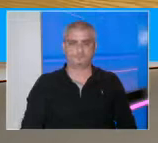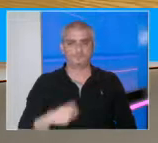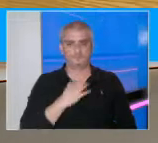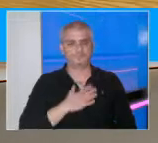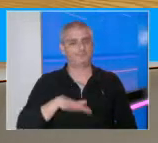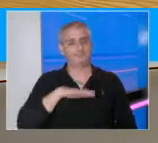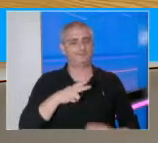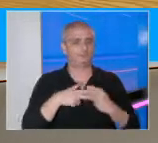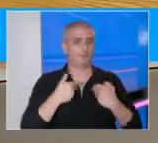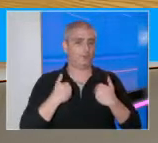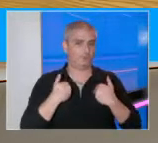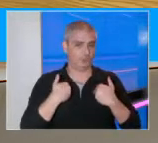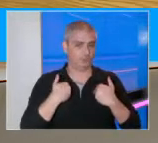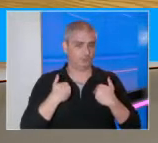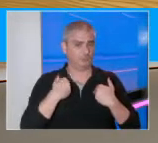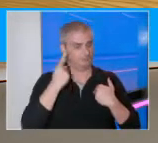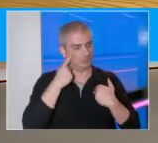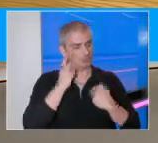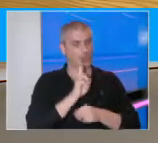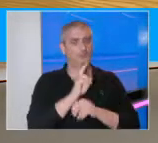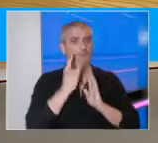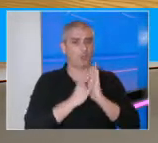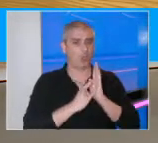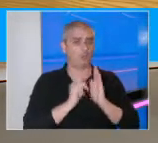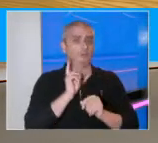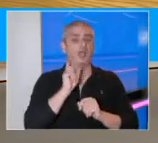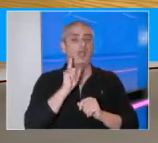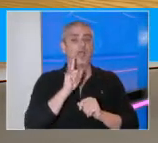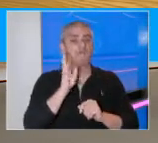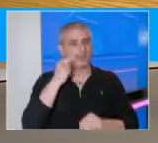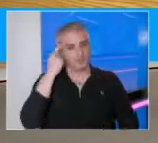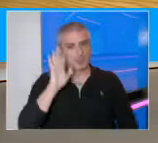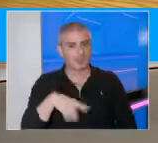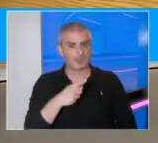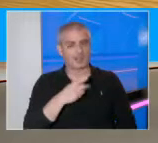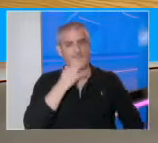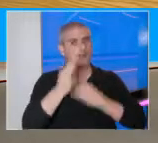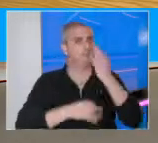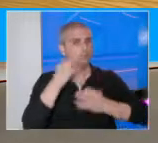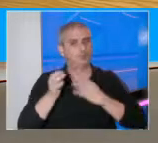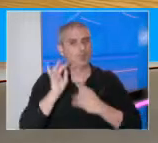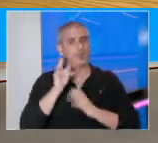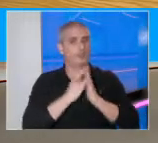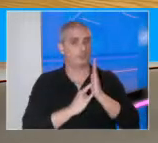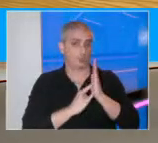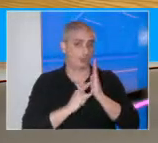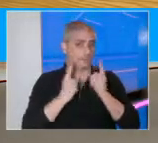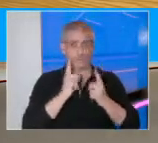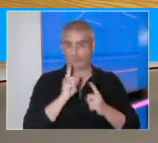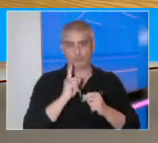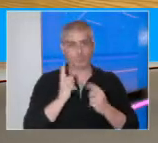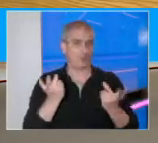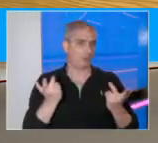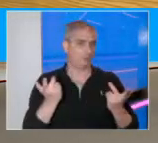כזו שיודעת לשמור לחוק, לציית לחוק, אבל כזו שיודעת גם לשאול שאלות נגד החוק במקרה שזה לא מסתדר